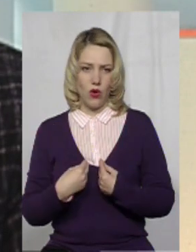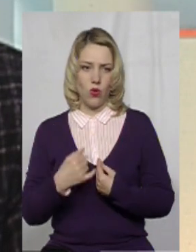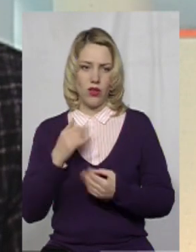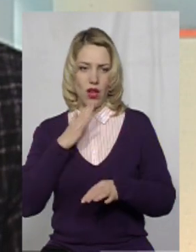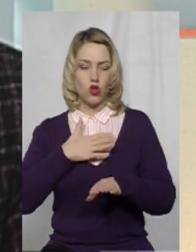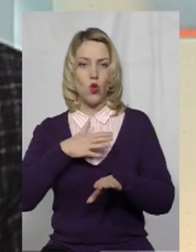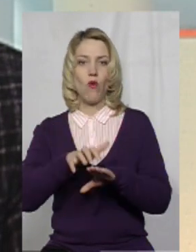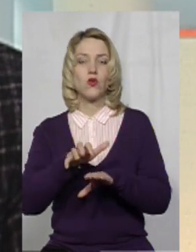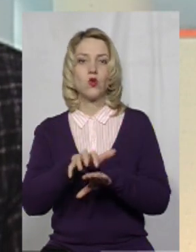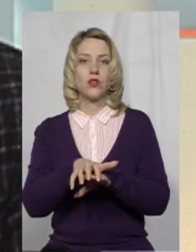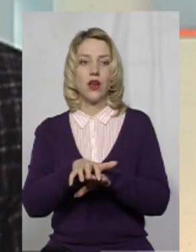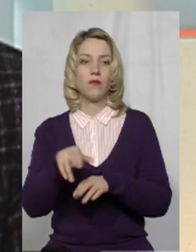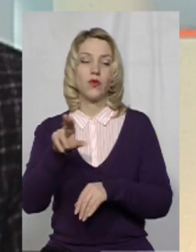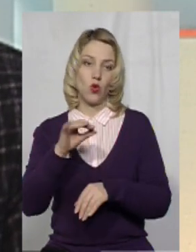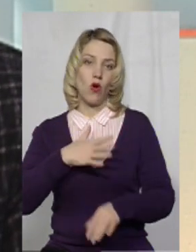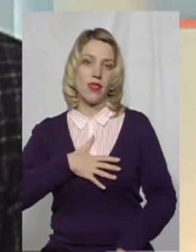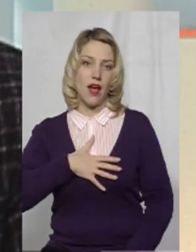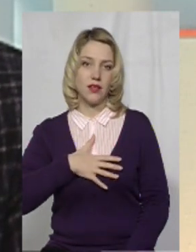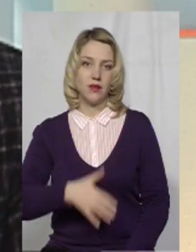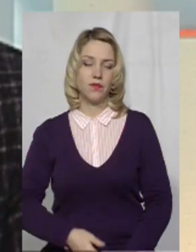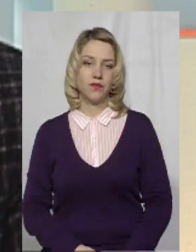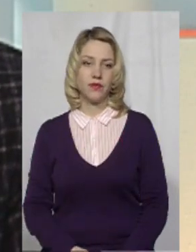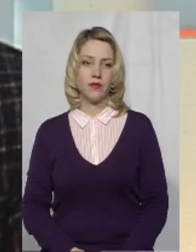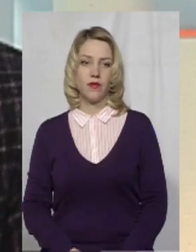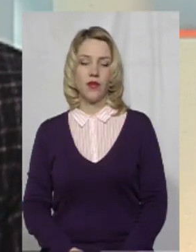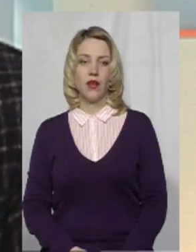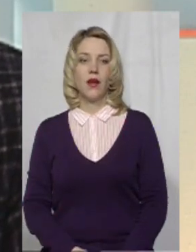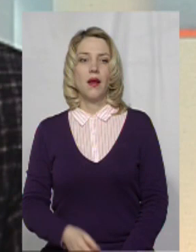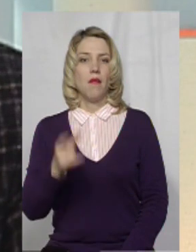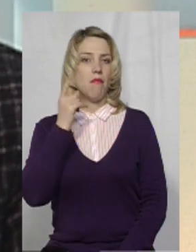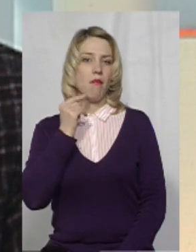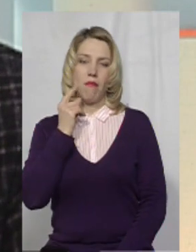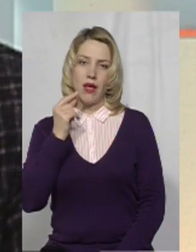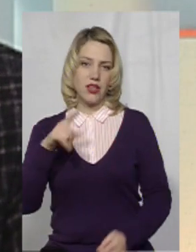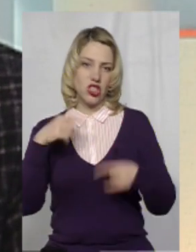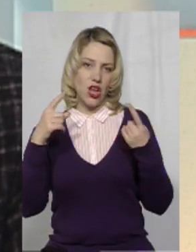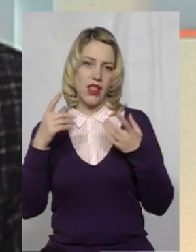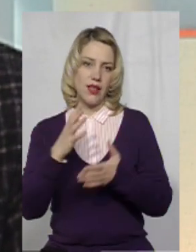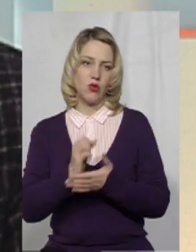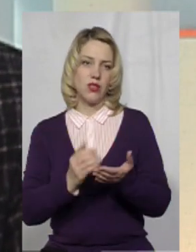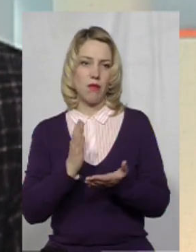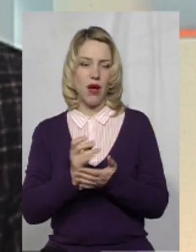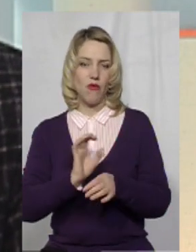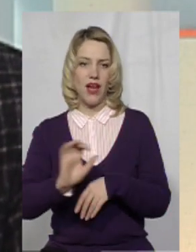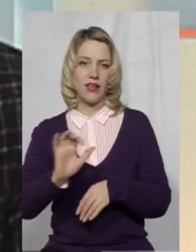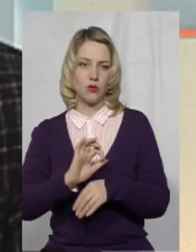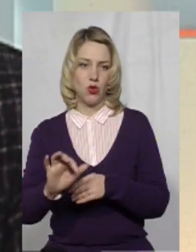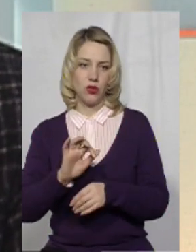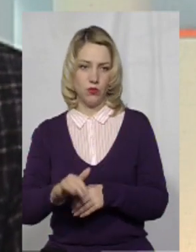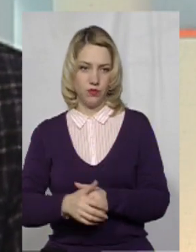нашого взуття до Канади. Мед також має наш шалений потенціал в